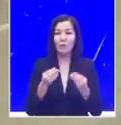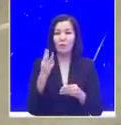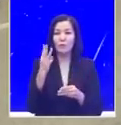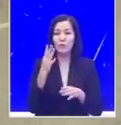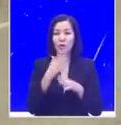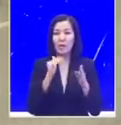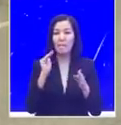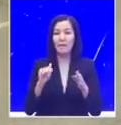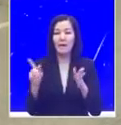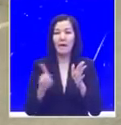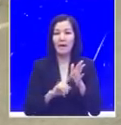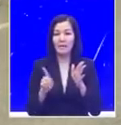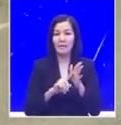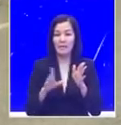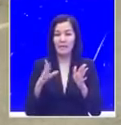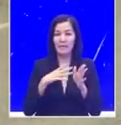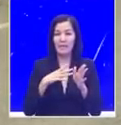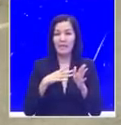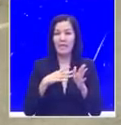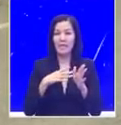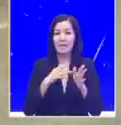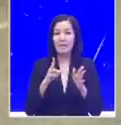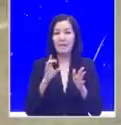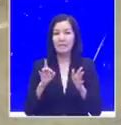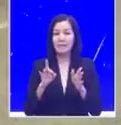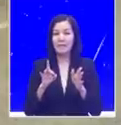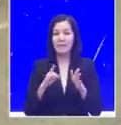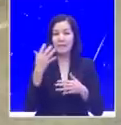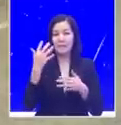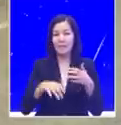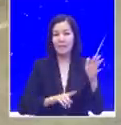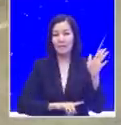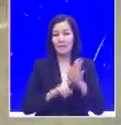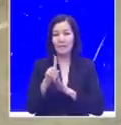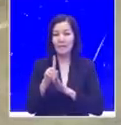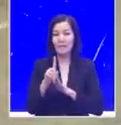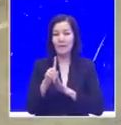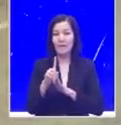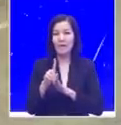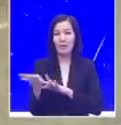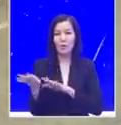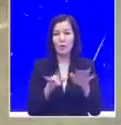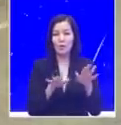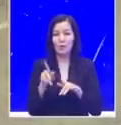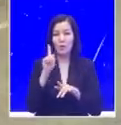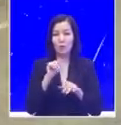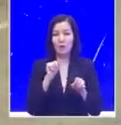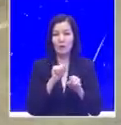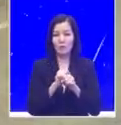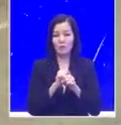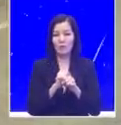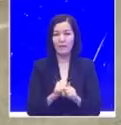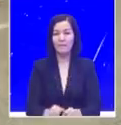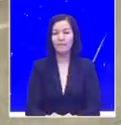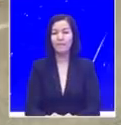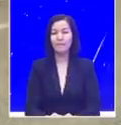3,5 мың адам ары-бері қатынайды екен. Ал қаңтардың ортасынан бастап бұл жердегі тіршілік уақытша тоқтаған. Камрат